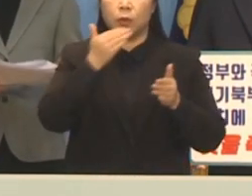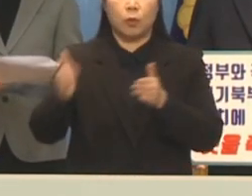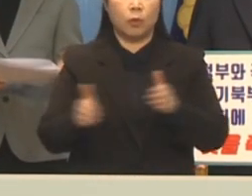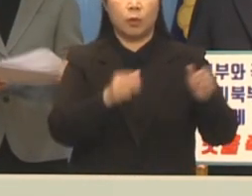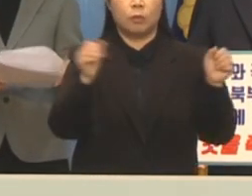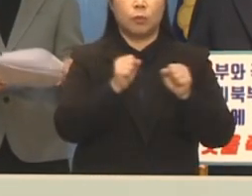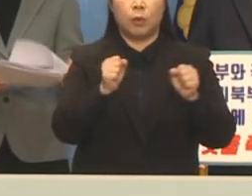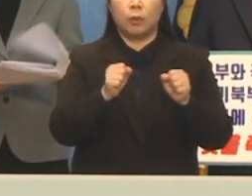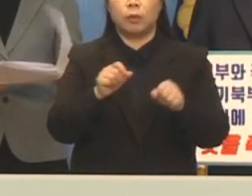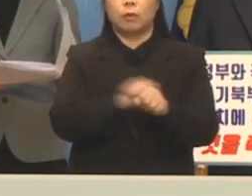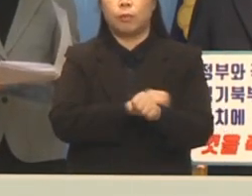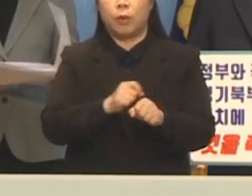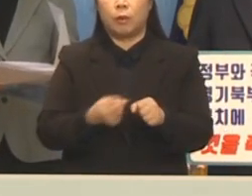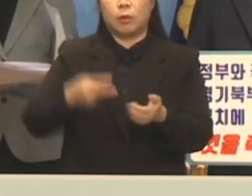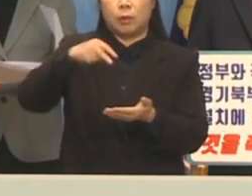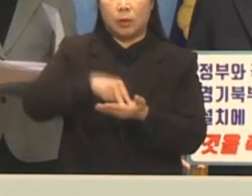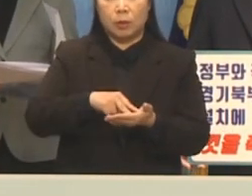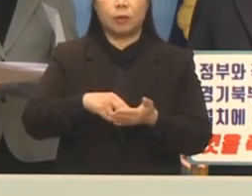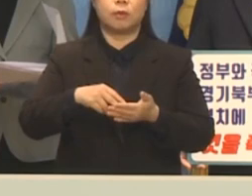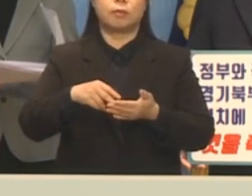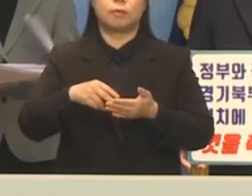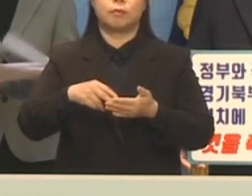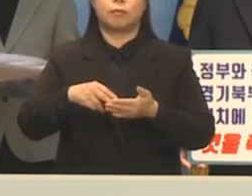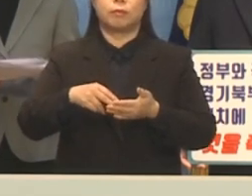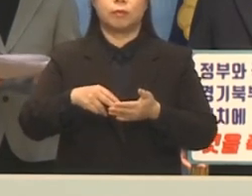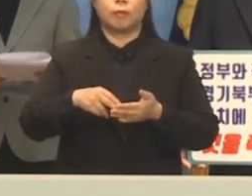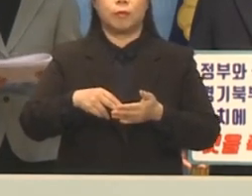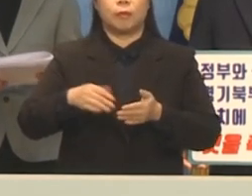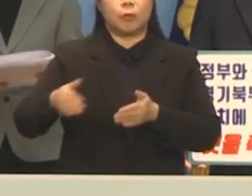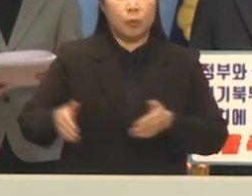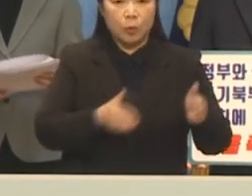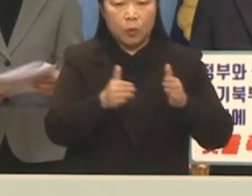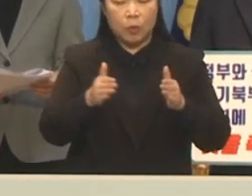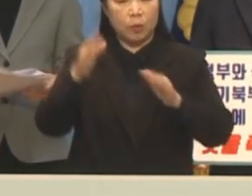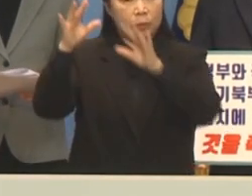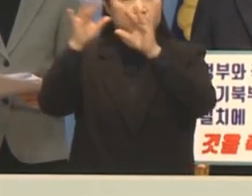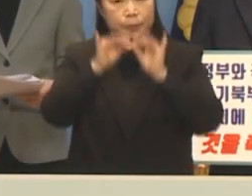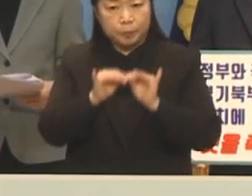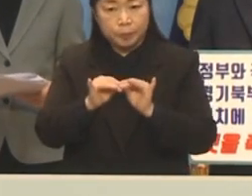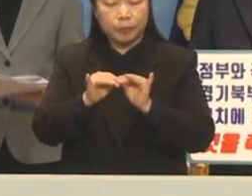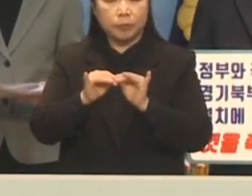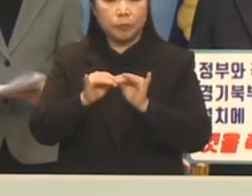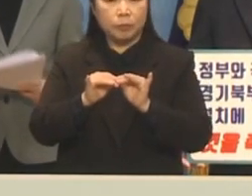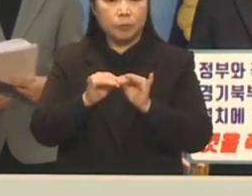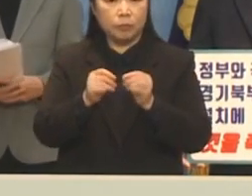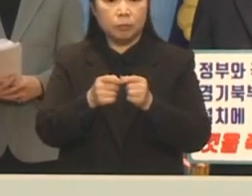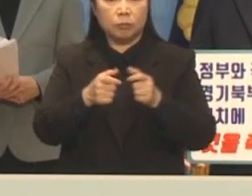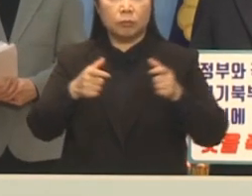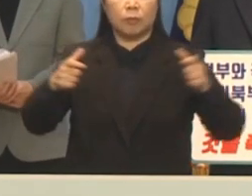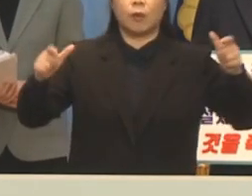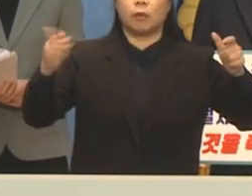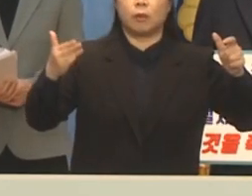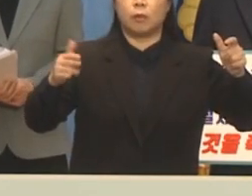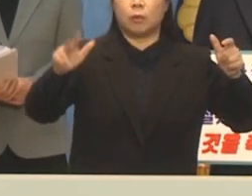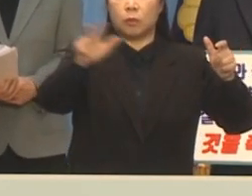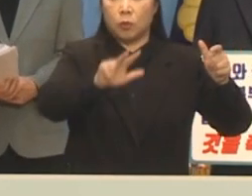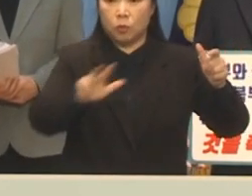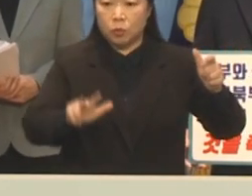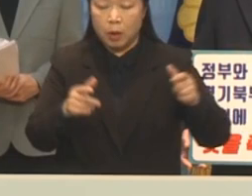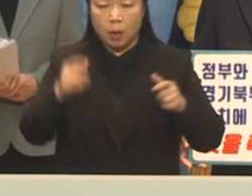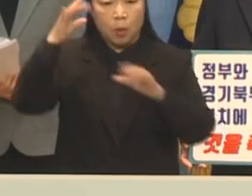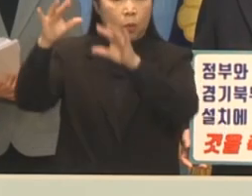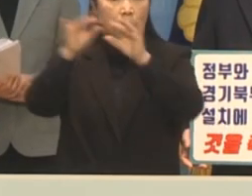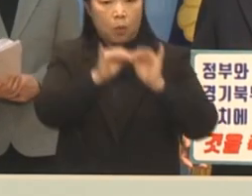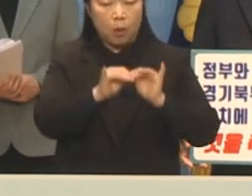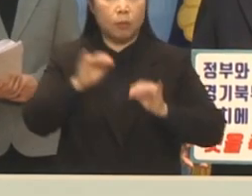북부 특별자치도 출범에 대한 공감대가 들불처럼 피어나서 전국적으로 공감대가